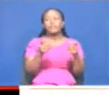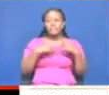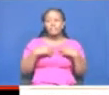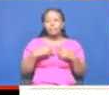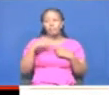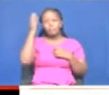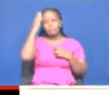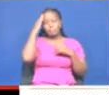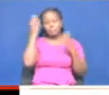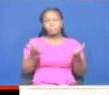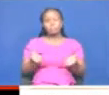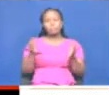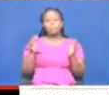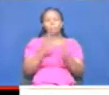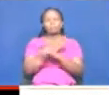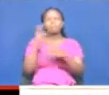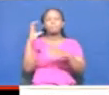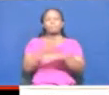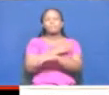kwaya shule hiyo kuanzishwa.